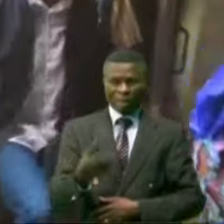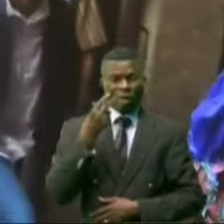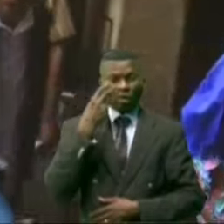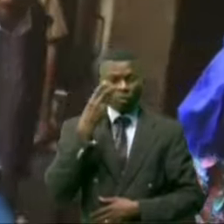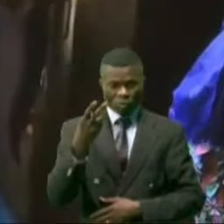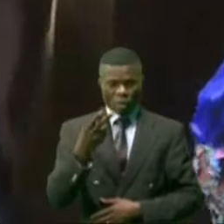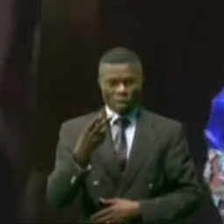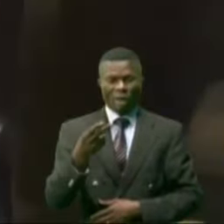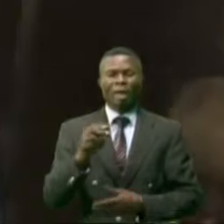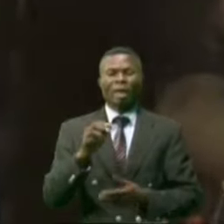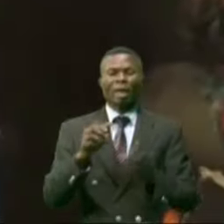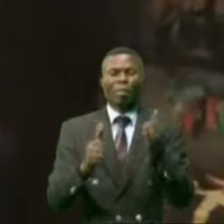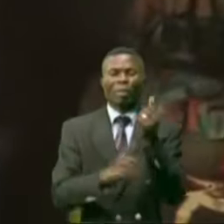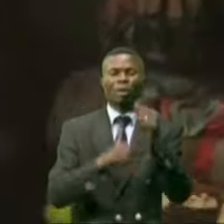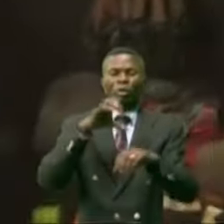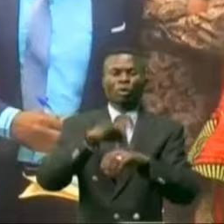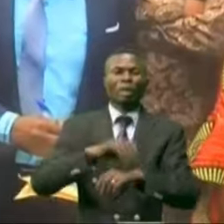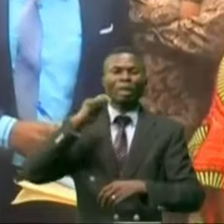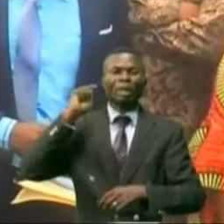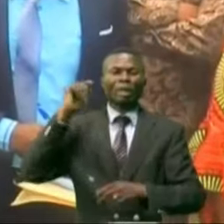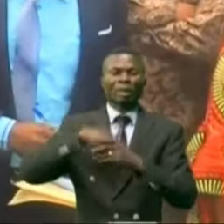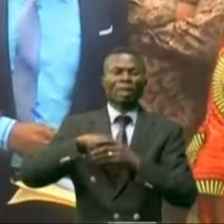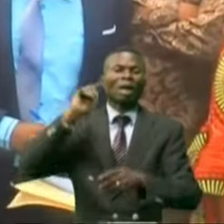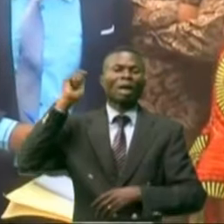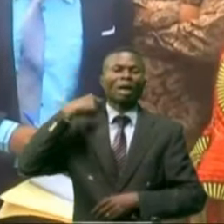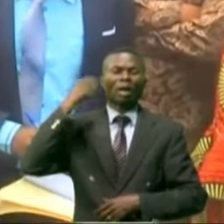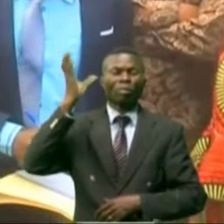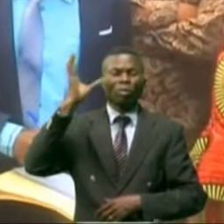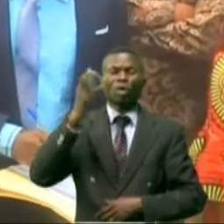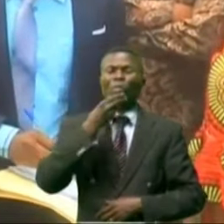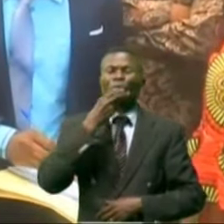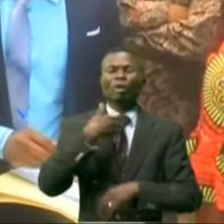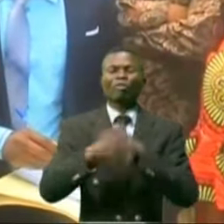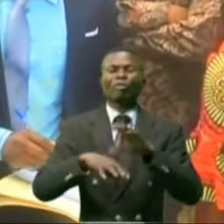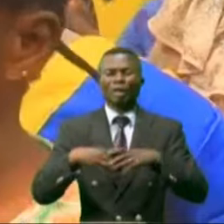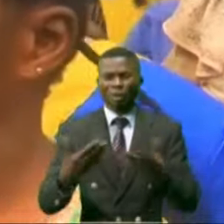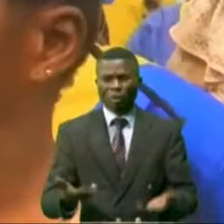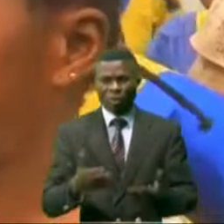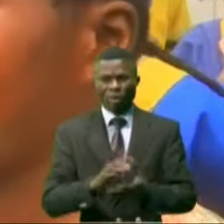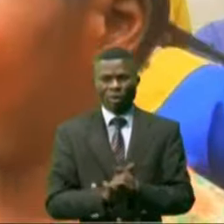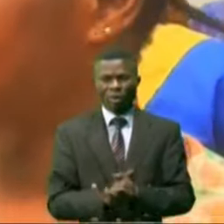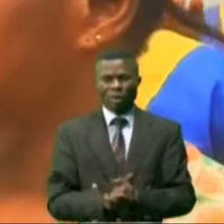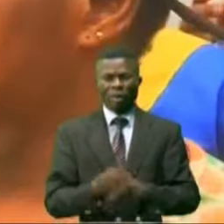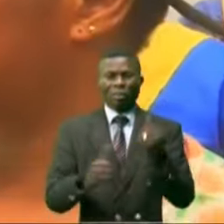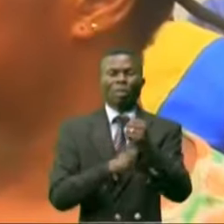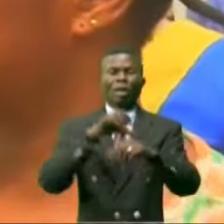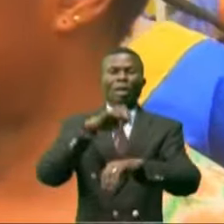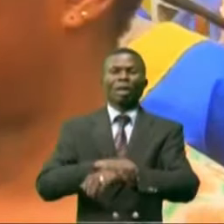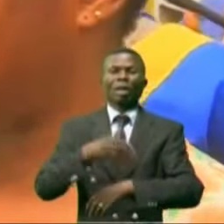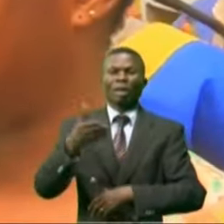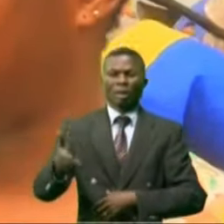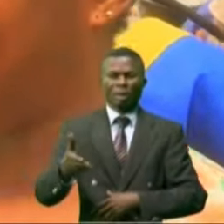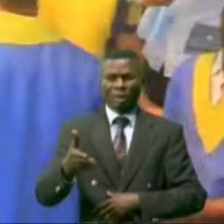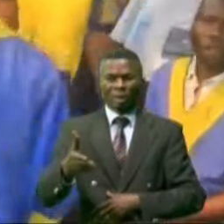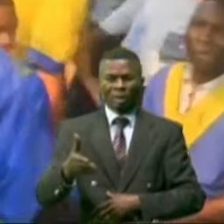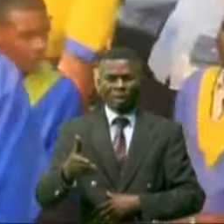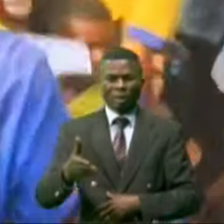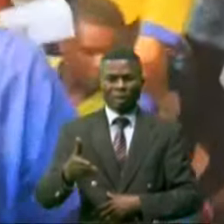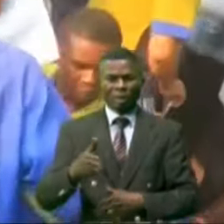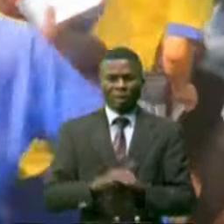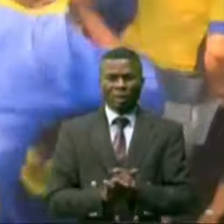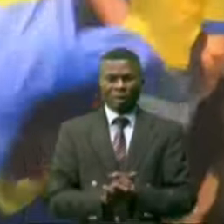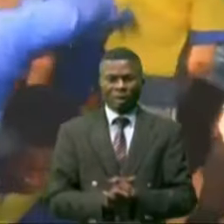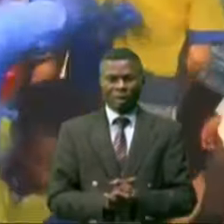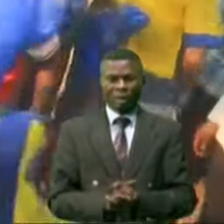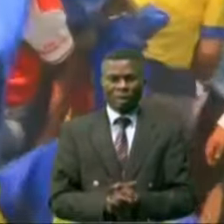pour les détenus. Dans le cadre du processus de désengorgement en milieu carcéral, des détenus éligibles à une libération conditionnelle